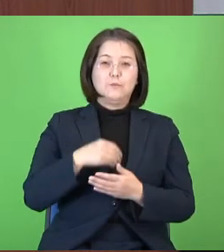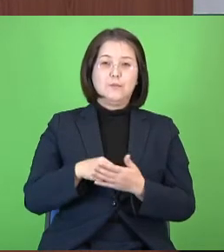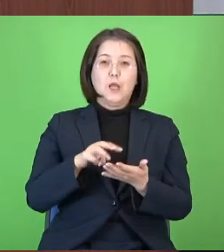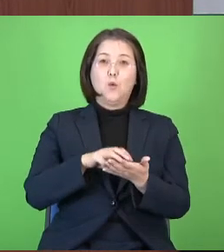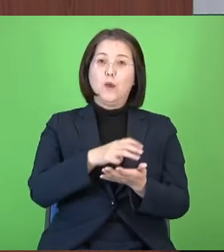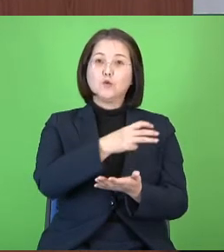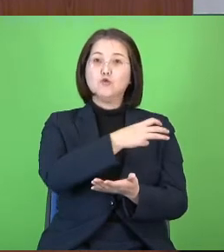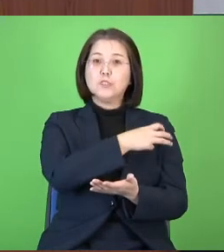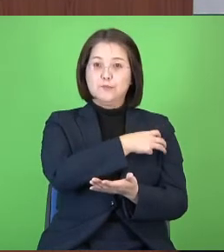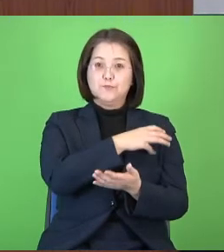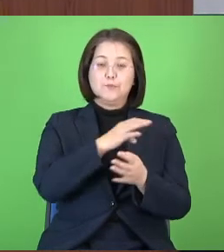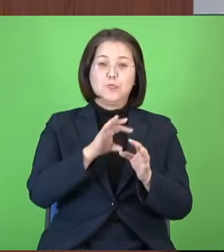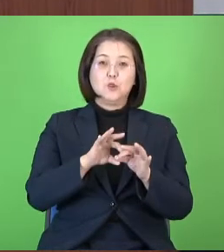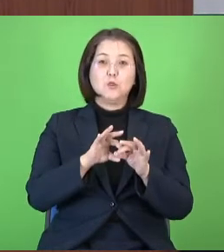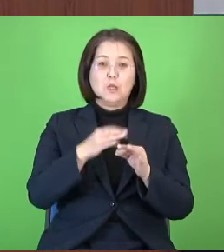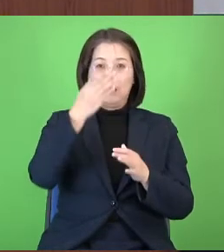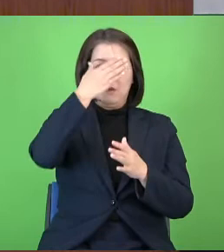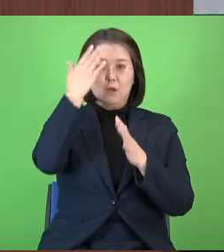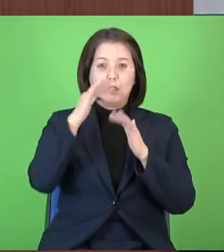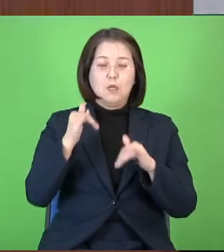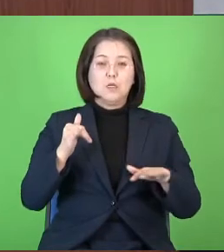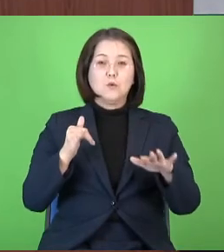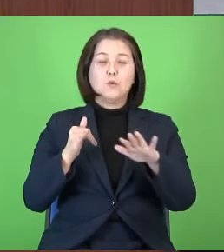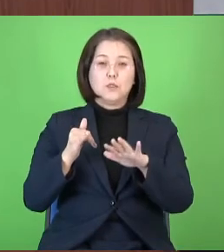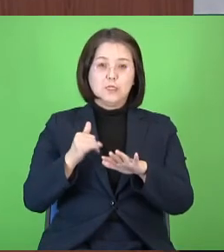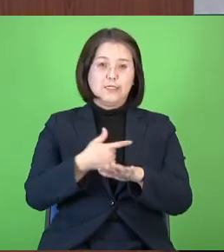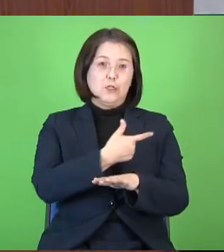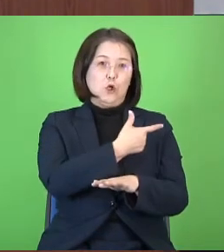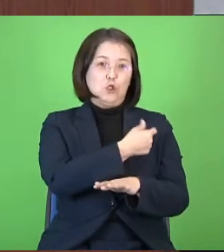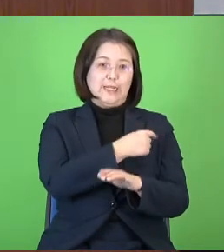でいうかme